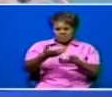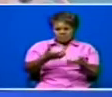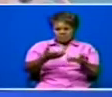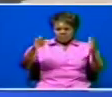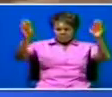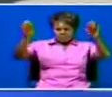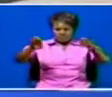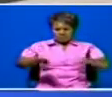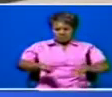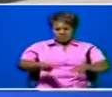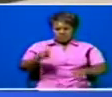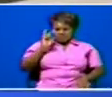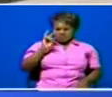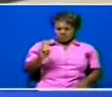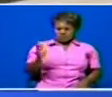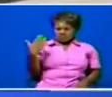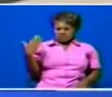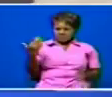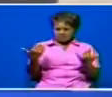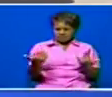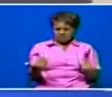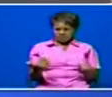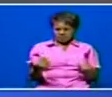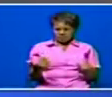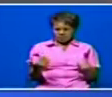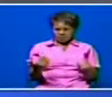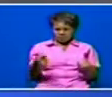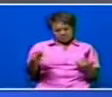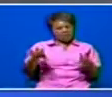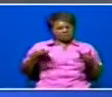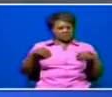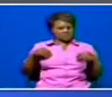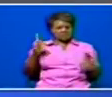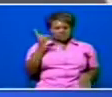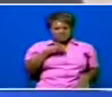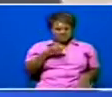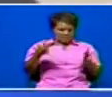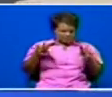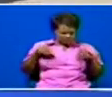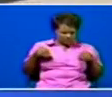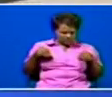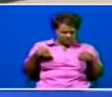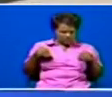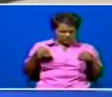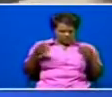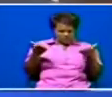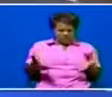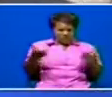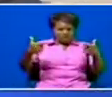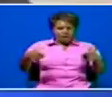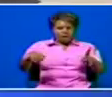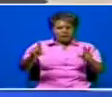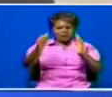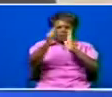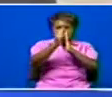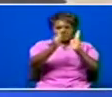bonde la Ufa. Vile tunaona mambo sasa ni kama hii watu wamekubali. Na kama wamekubali, patia sasa nafasi ile